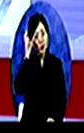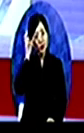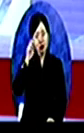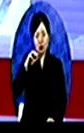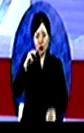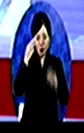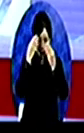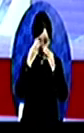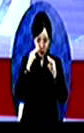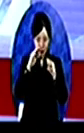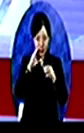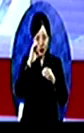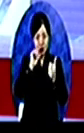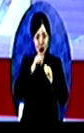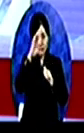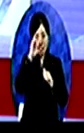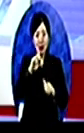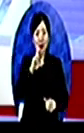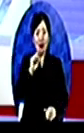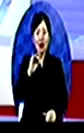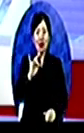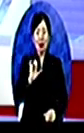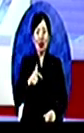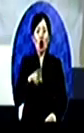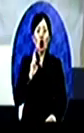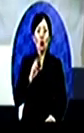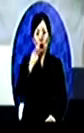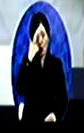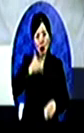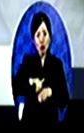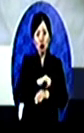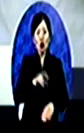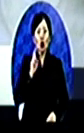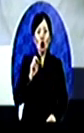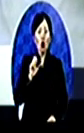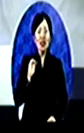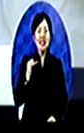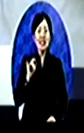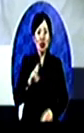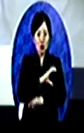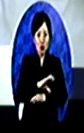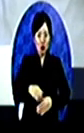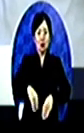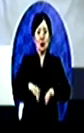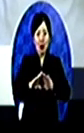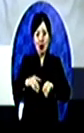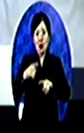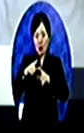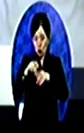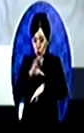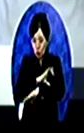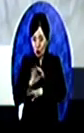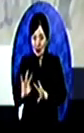жинхэ спортын сайд баатар билэг Монгол улсад кросс сургуулийг нэмж байгуулах, одоо байгаа сургуулиа сайжруулах талаар Япоолсын төлөөлөгчтэй уулзаж